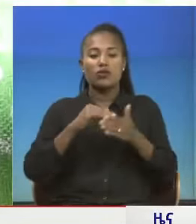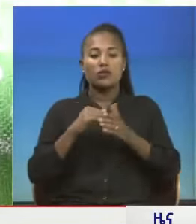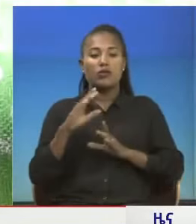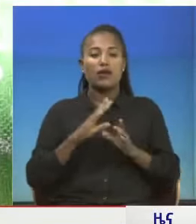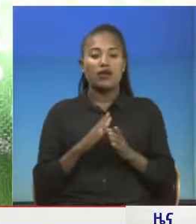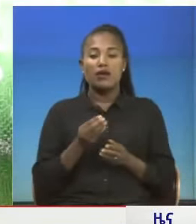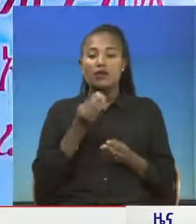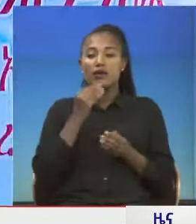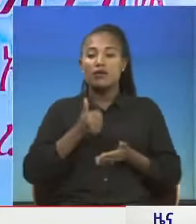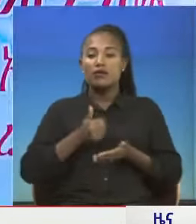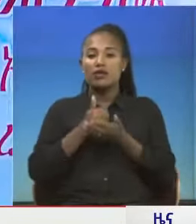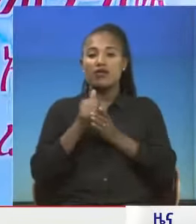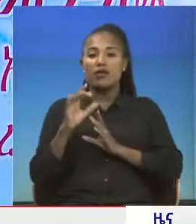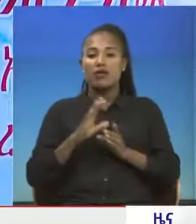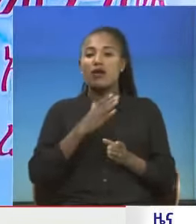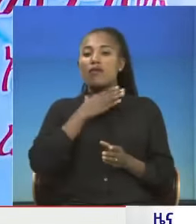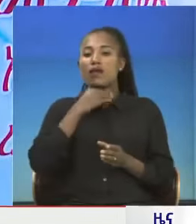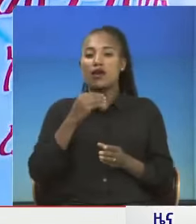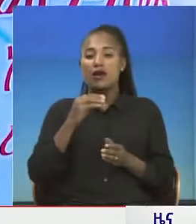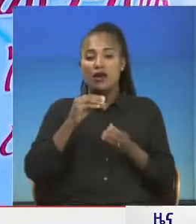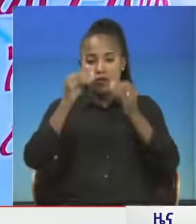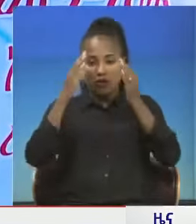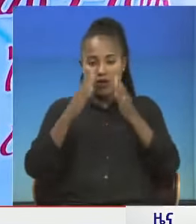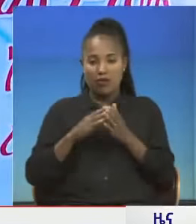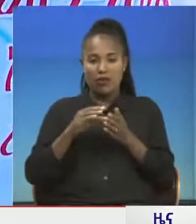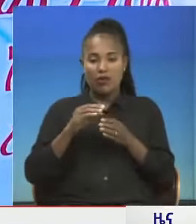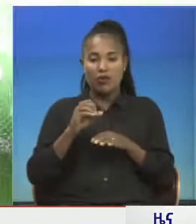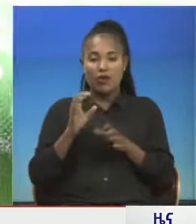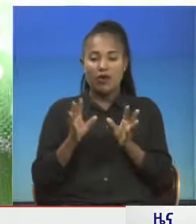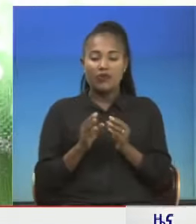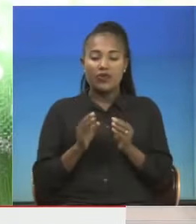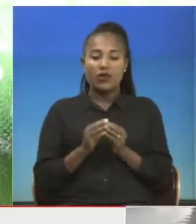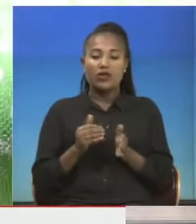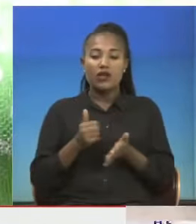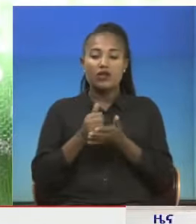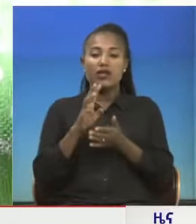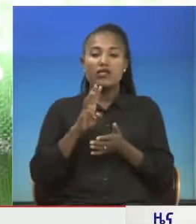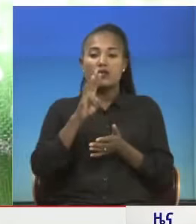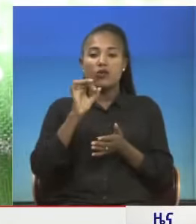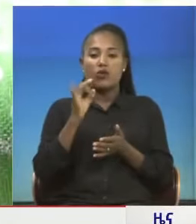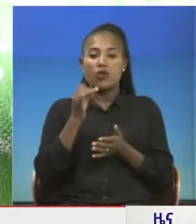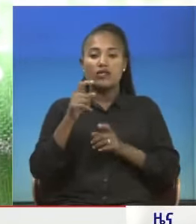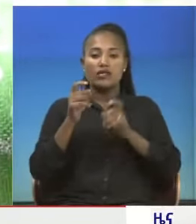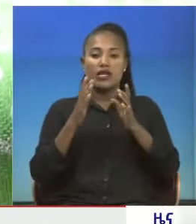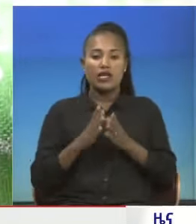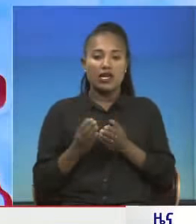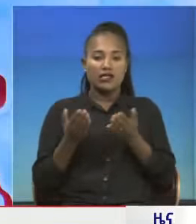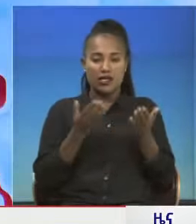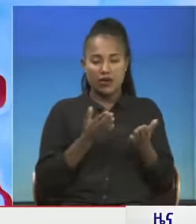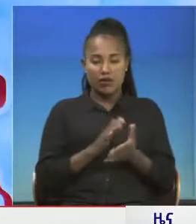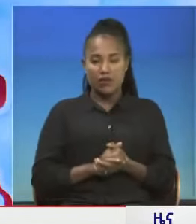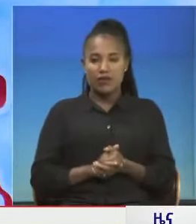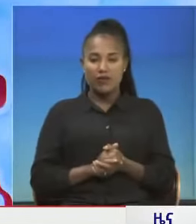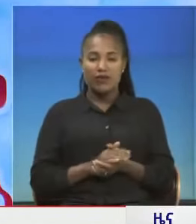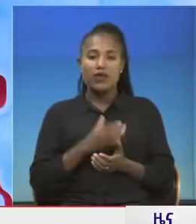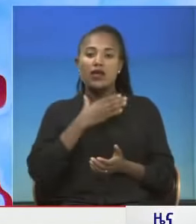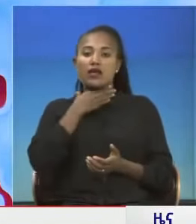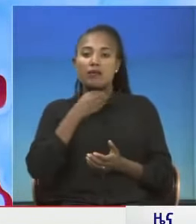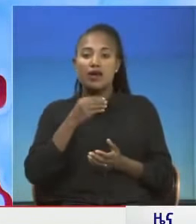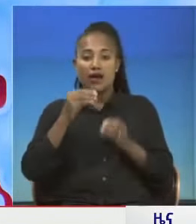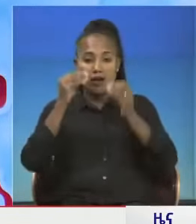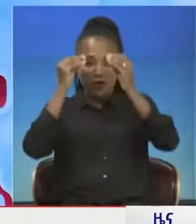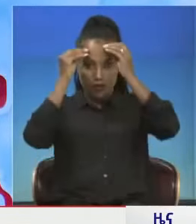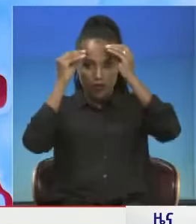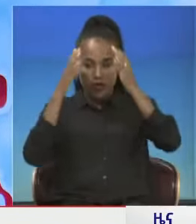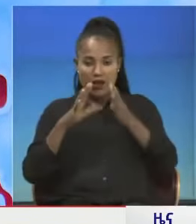ወጪ በማድረግ የምግብ ድጋፍ አድርጓል። የአማራ ምሁራን መማክርት ጉባኤ ድጋፉን ለሰሜን ወሎ ዞን አስተዳደር ማስረክቧል። የአማራ